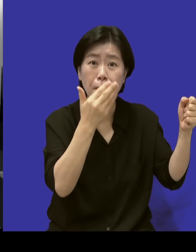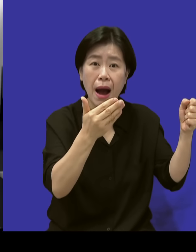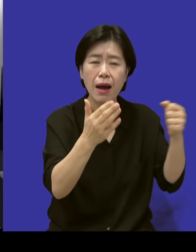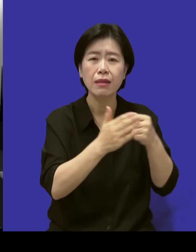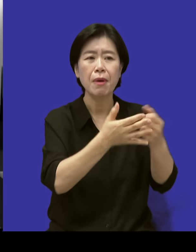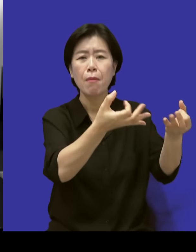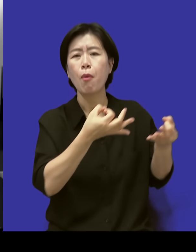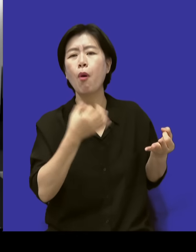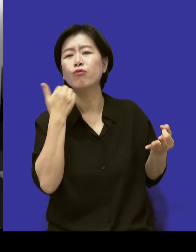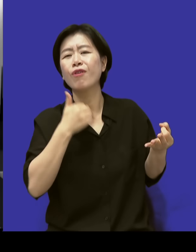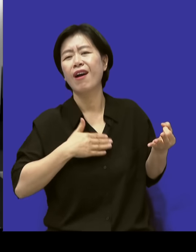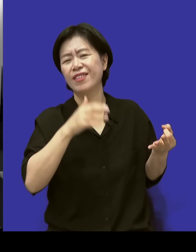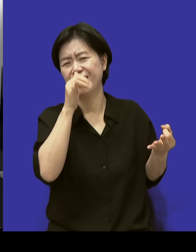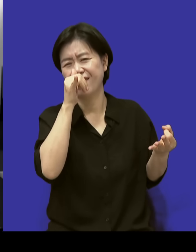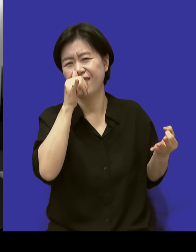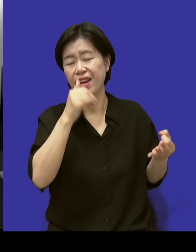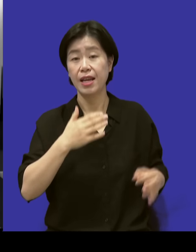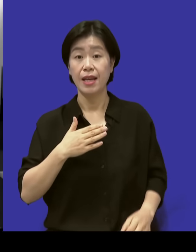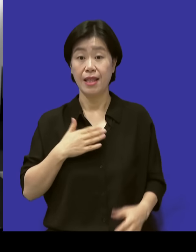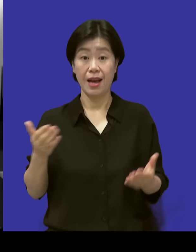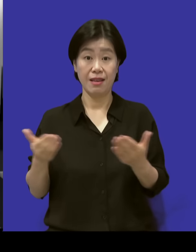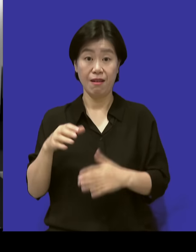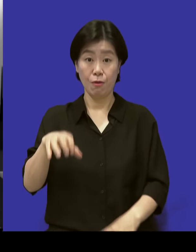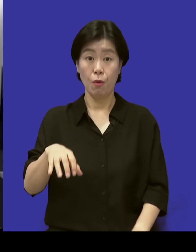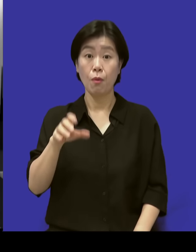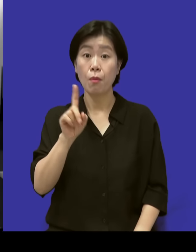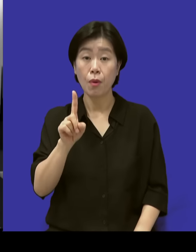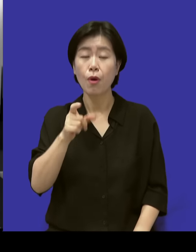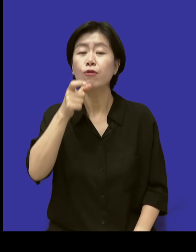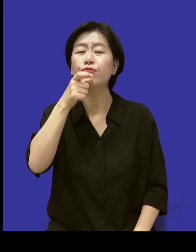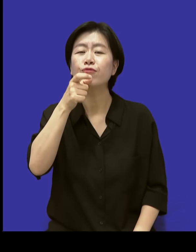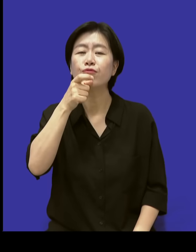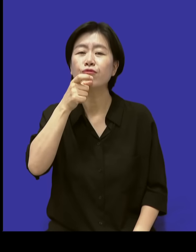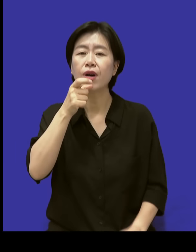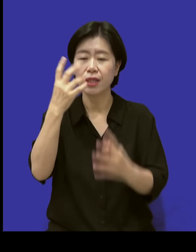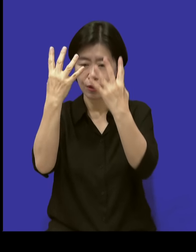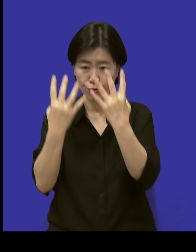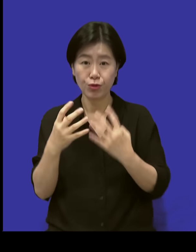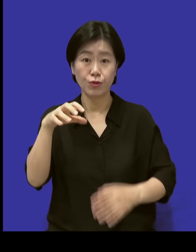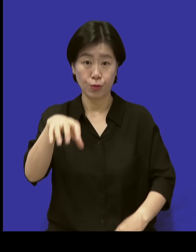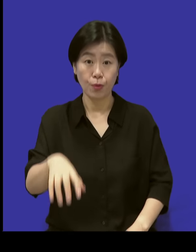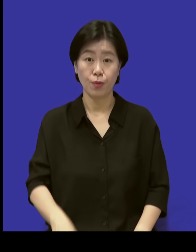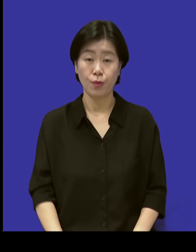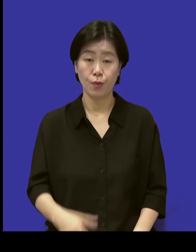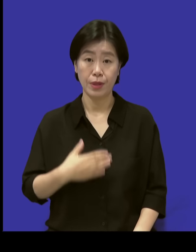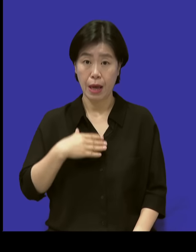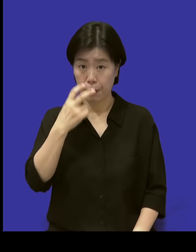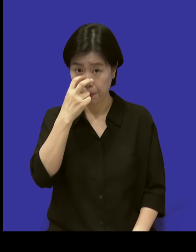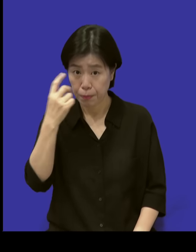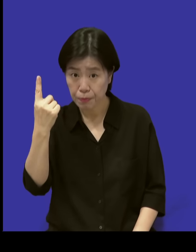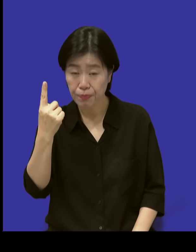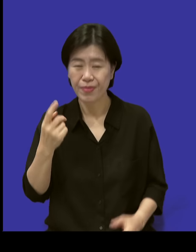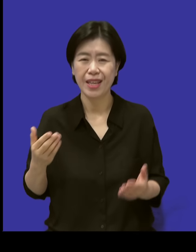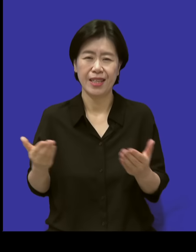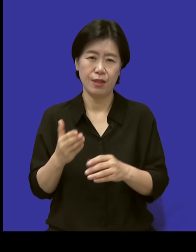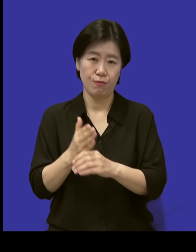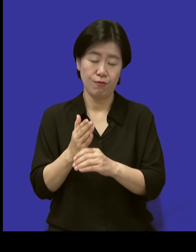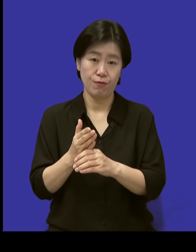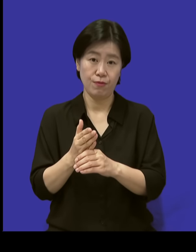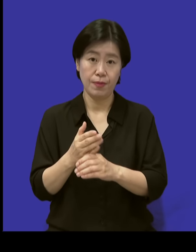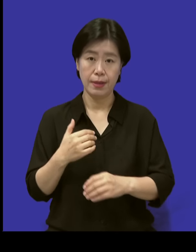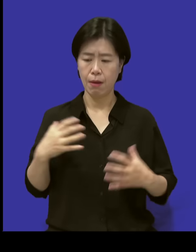근무하고 있는 수원구치소에서 네. 기동순찰 팀장을 하고 있는데 네. 이제 제가 이제 좀 피지컬이 크고 그러다 보니까